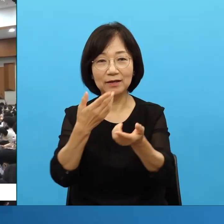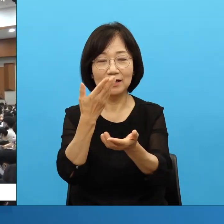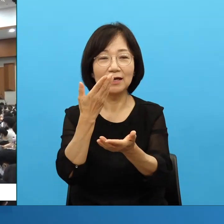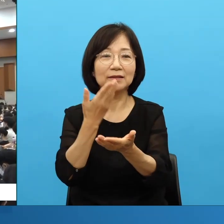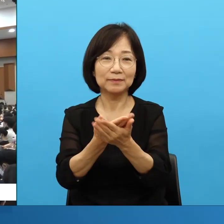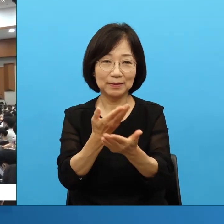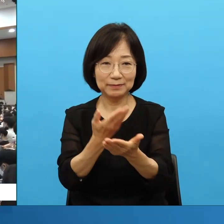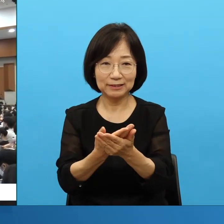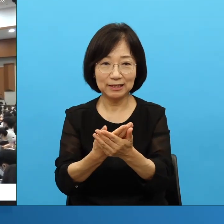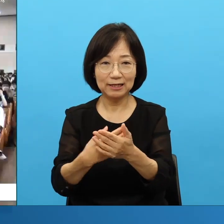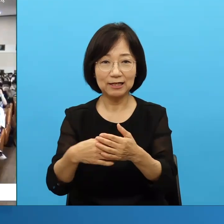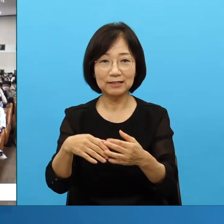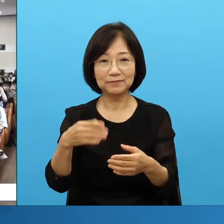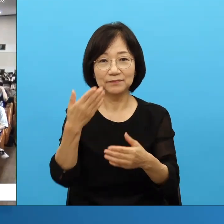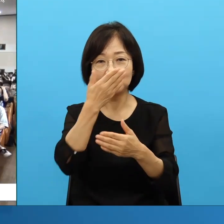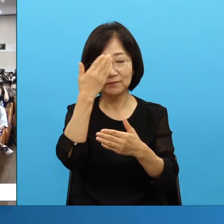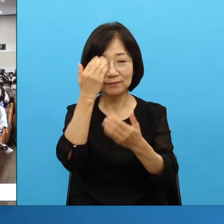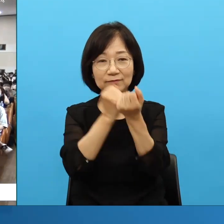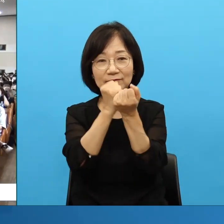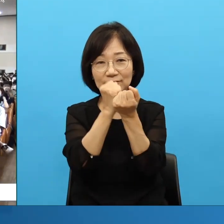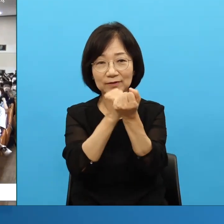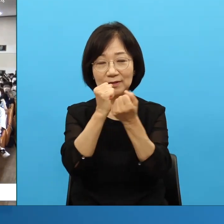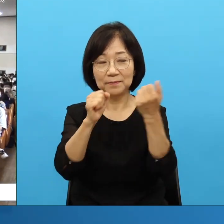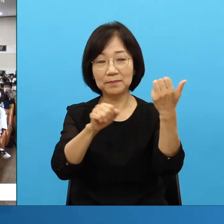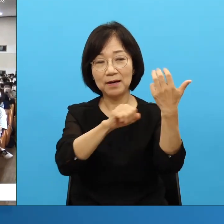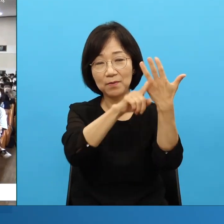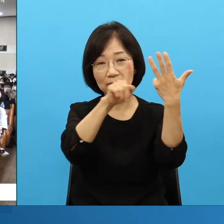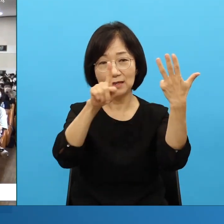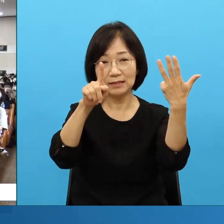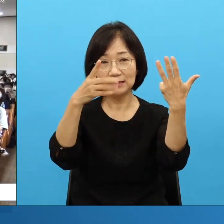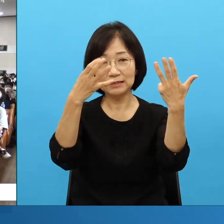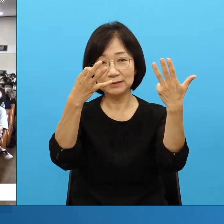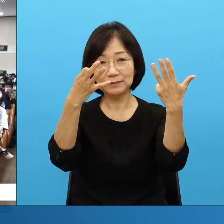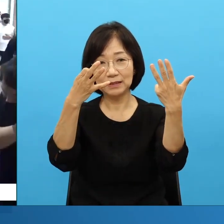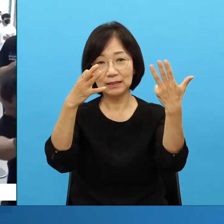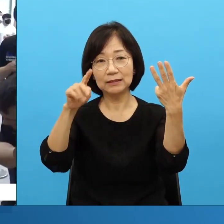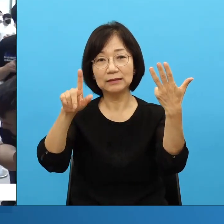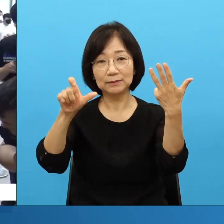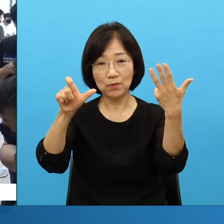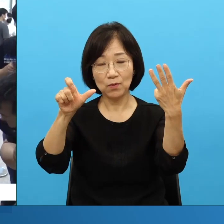2023 세계 청년 수련회가 오는 8월 15일 덕평 RUTC에서